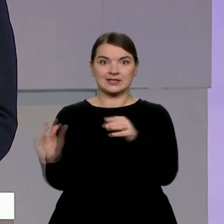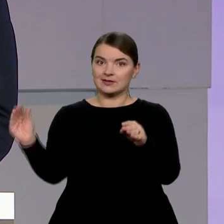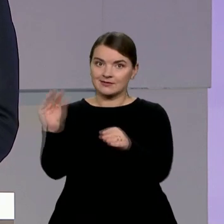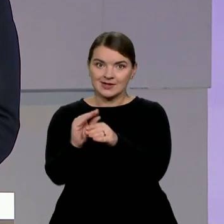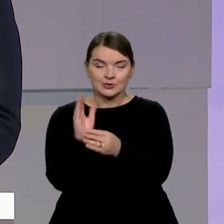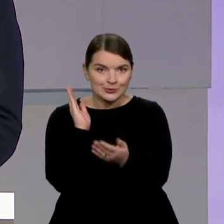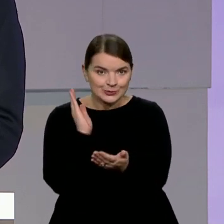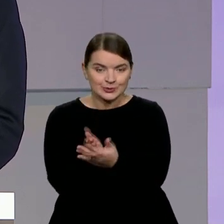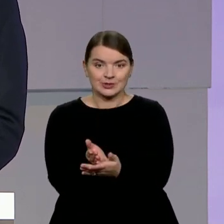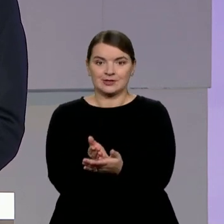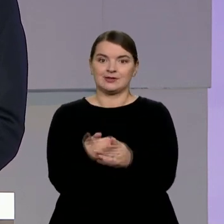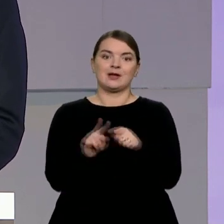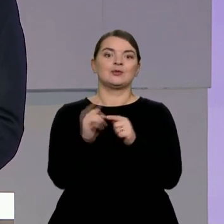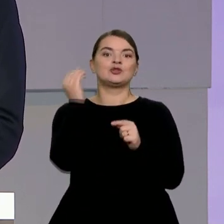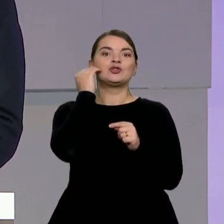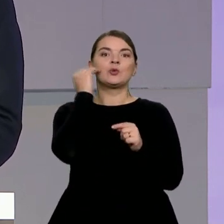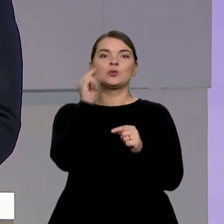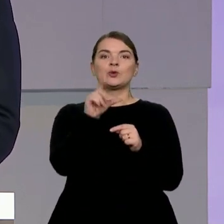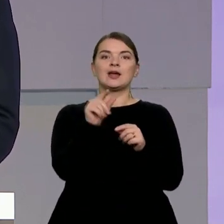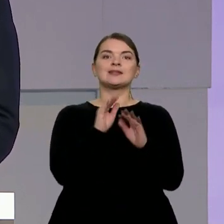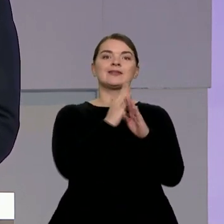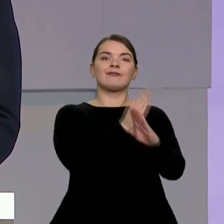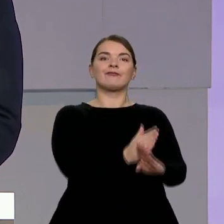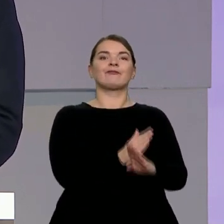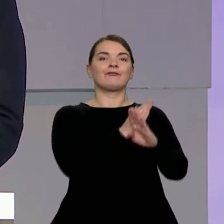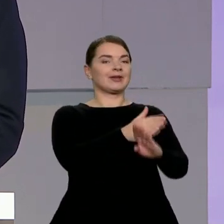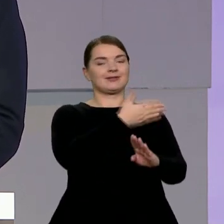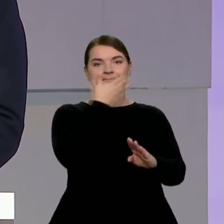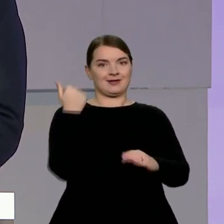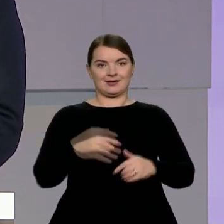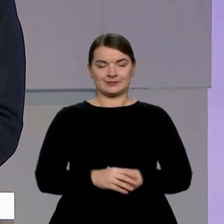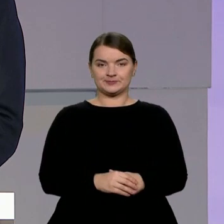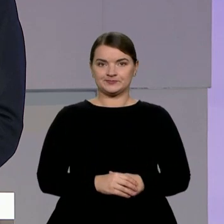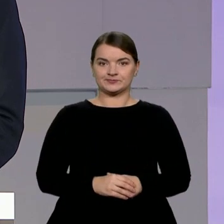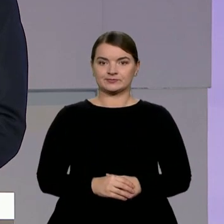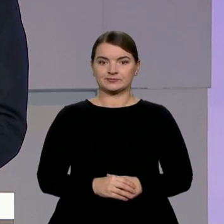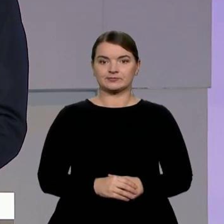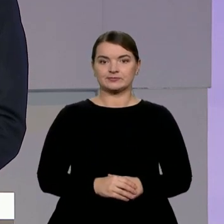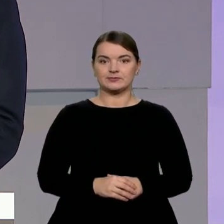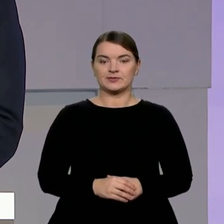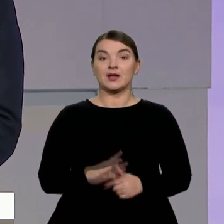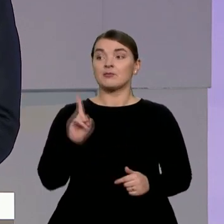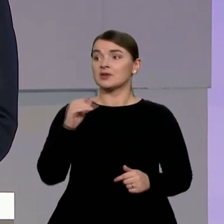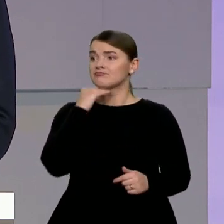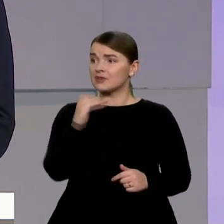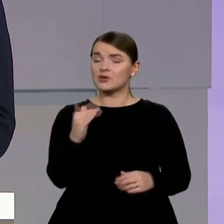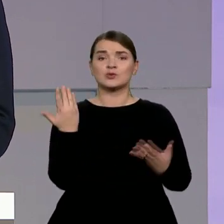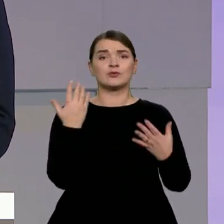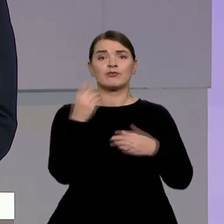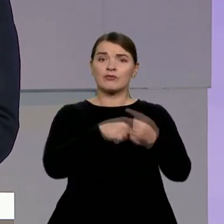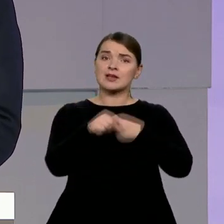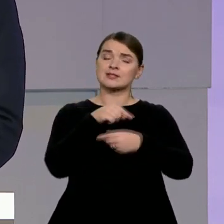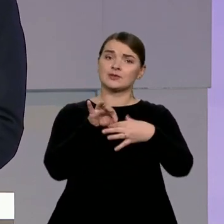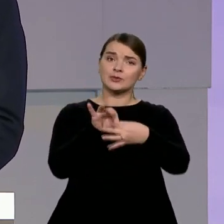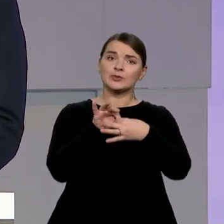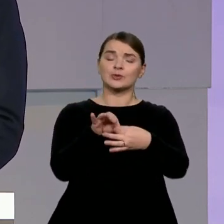negalima sakyti, kad Šiaulių lezas stagnuoja, jeigu tai buvo norėta pasakyti. Tačiau be jokios abejonės, geri santykiai su verslu, geri santykiai